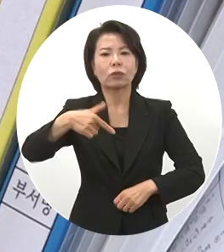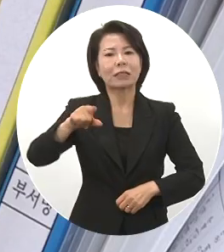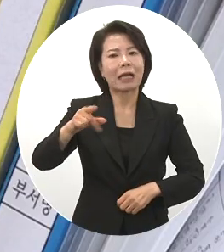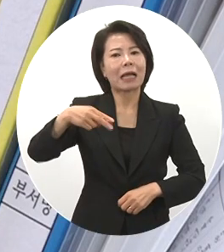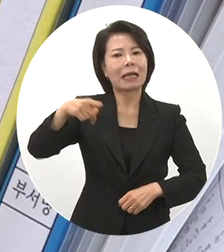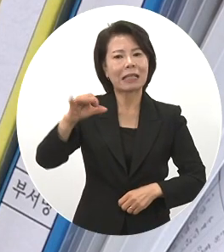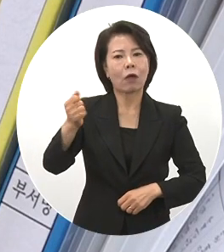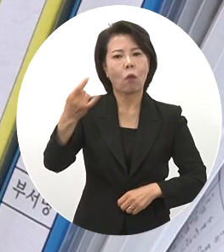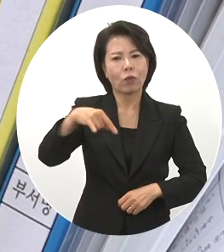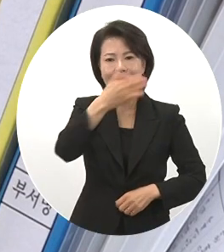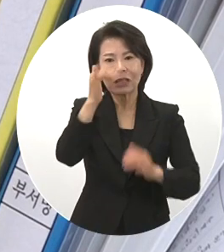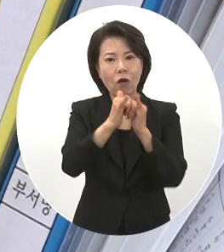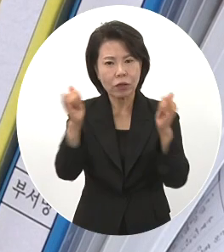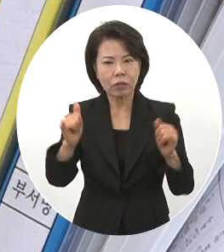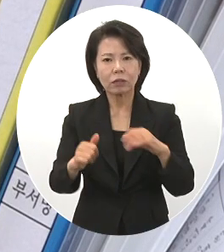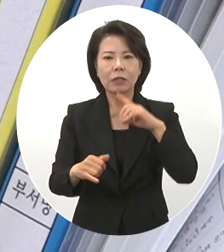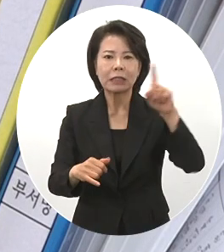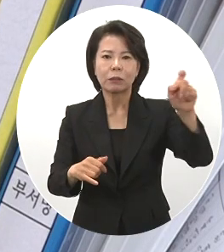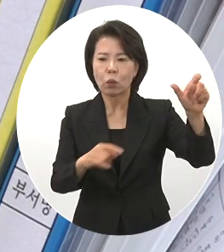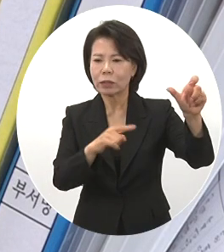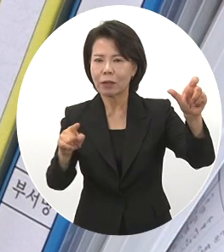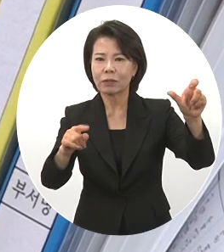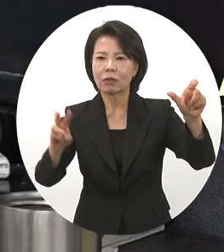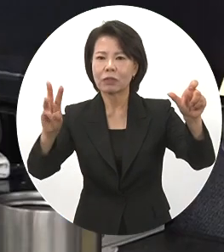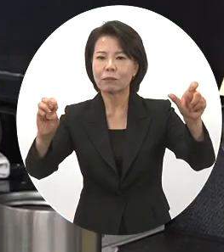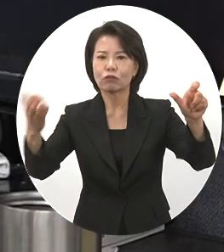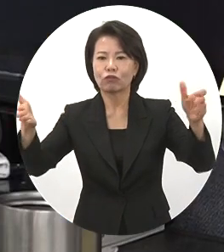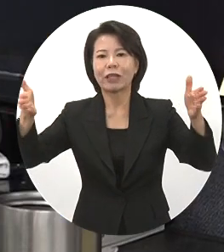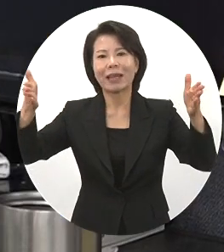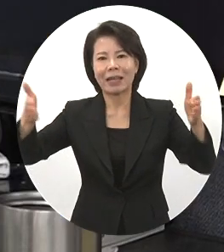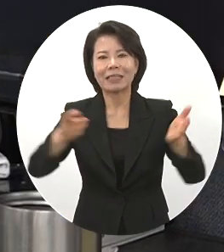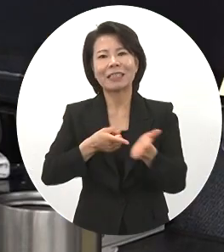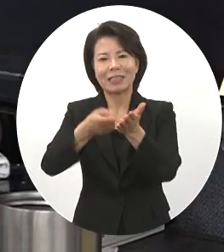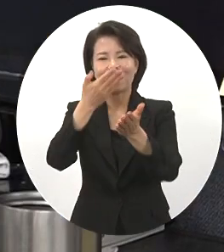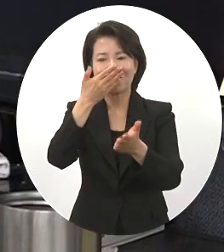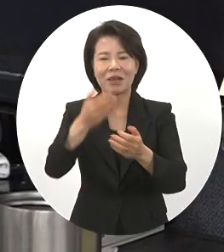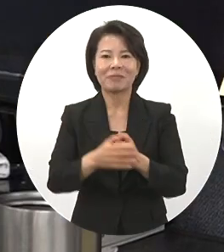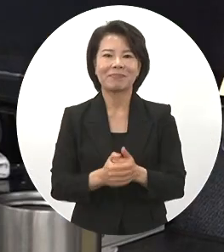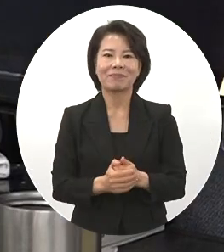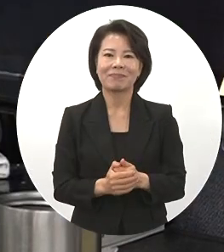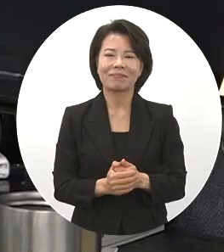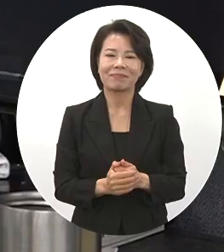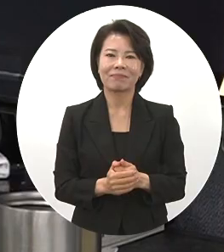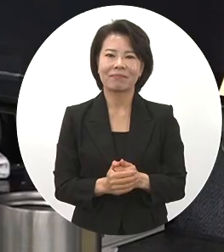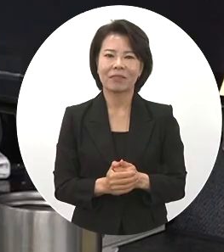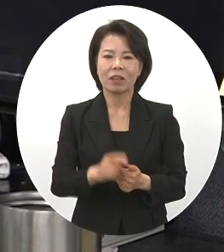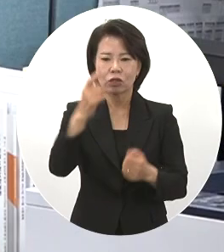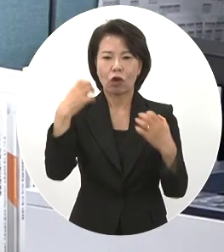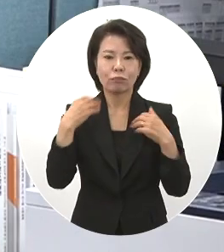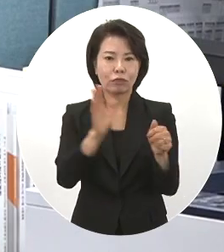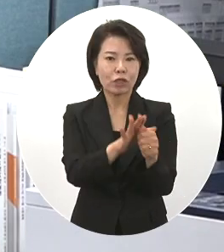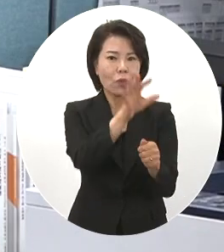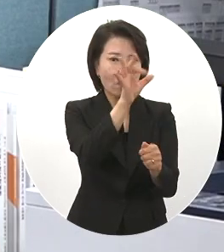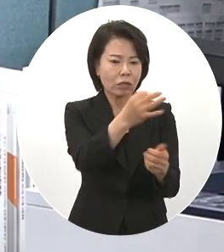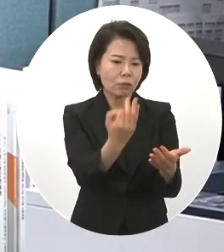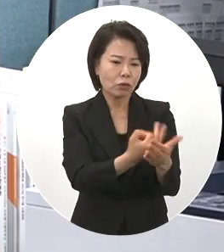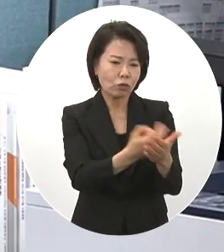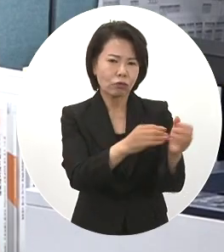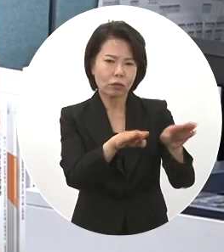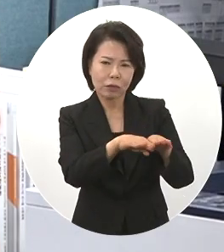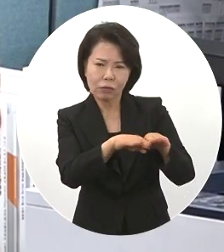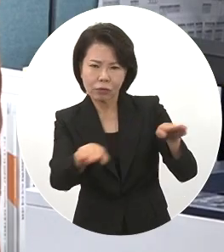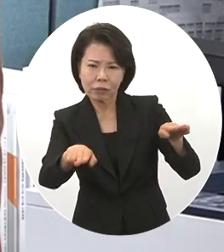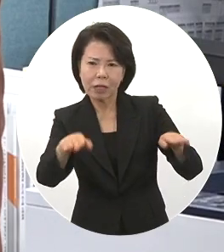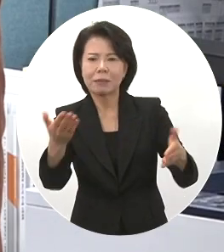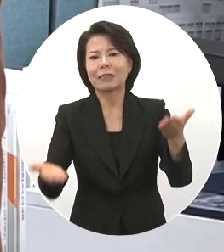기초생활수급자나 차상위계층 청년은 만 15세부터 39세까지도 신청할 수 있는데요. 정부 지원금은 소득